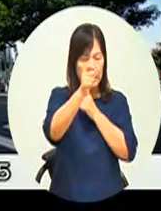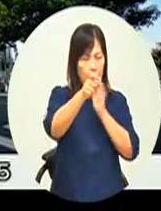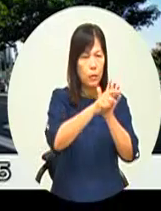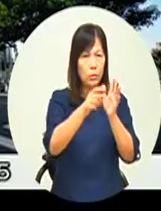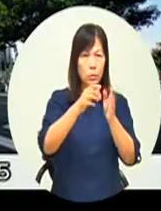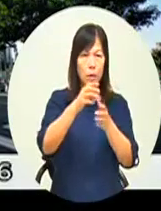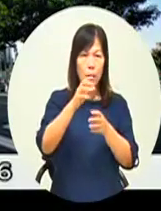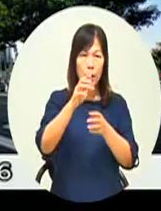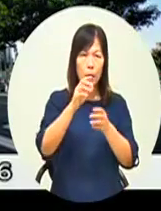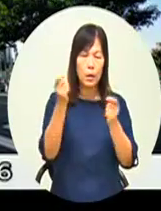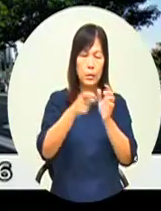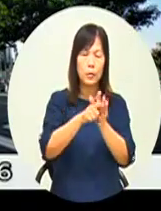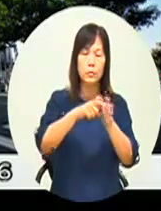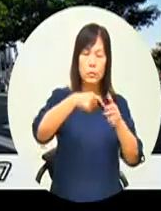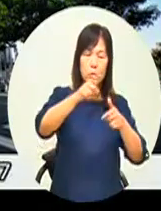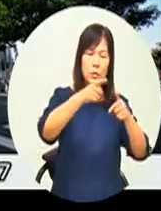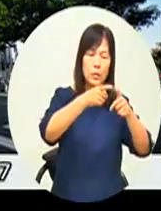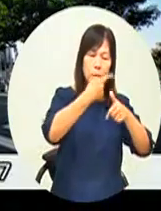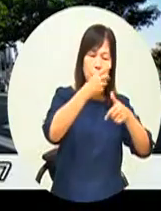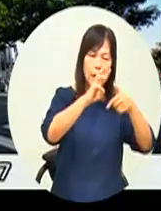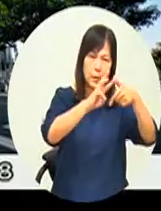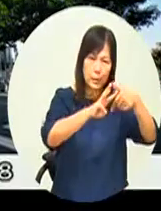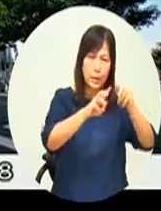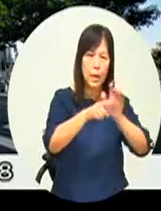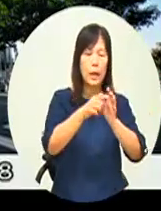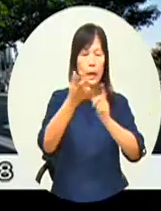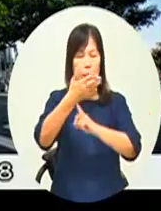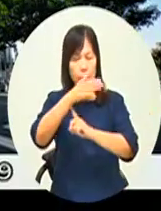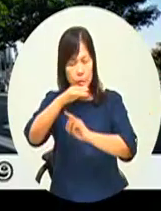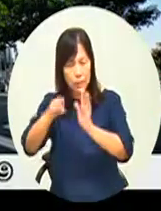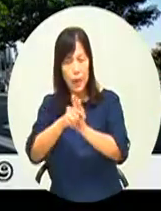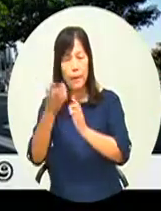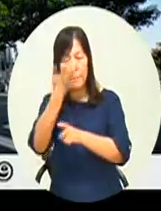括有到甲仙、旗山、美